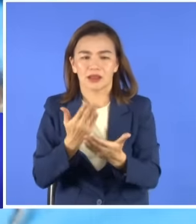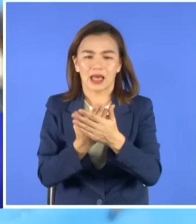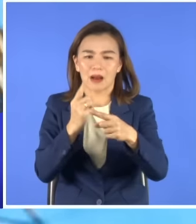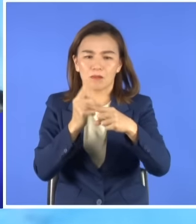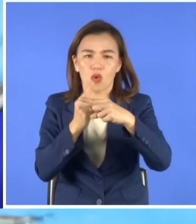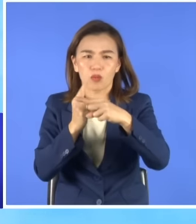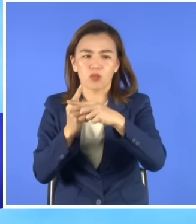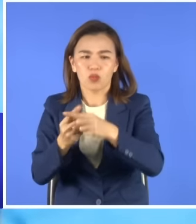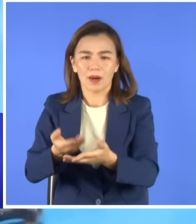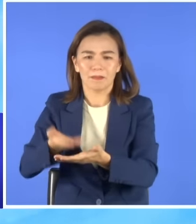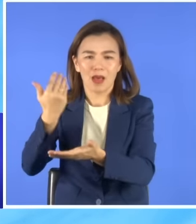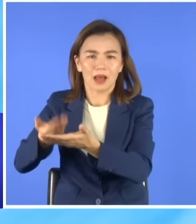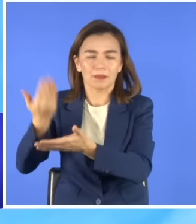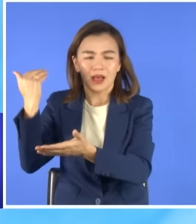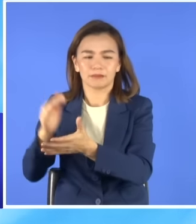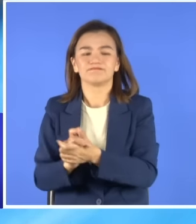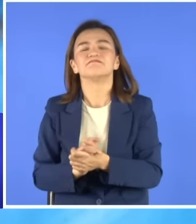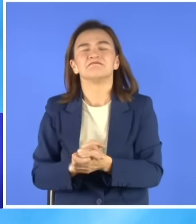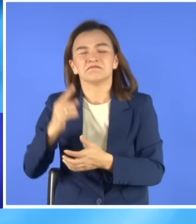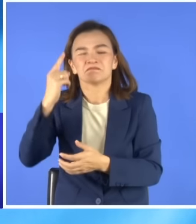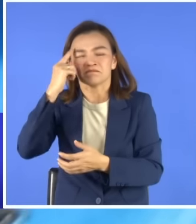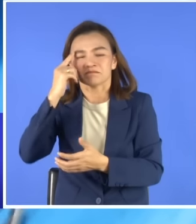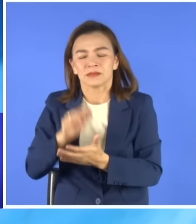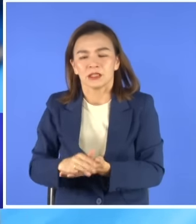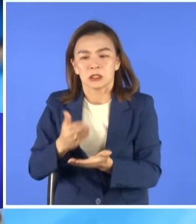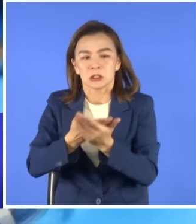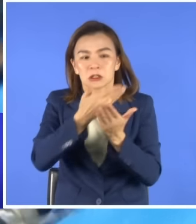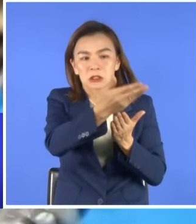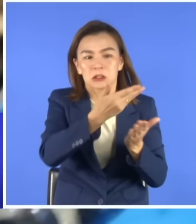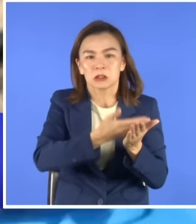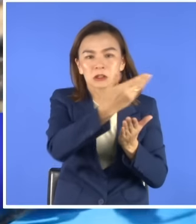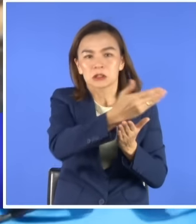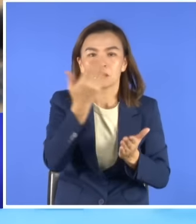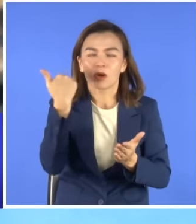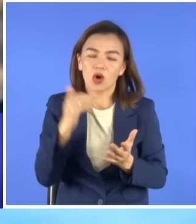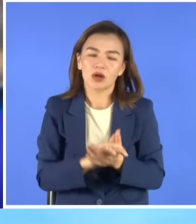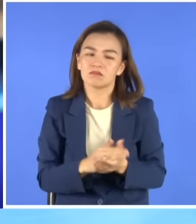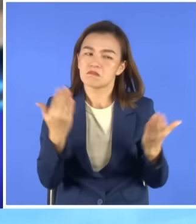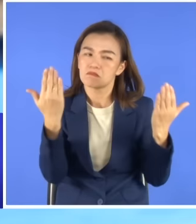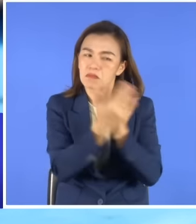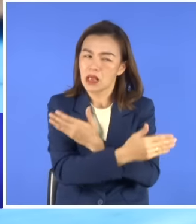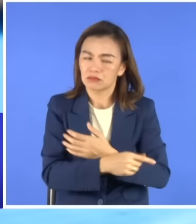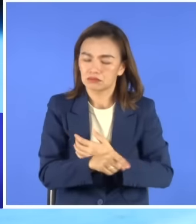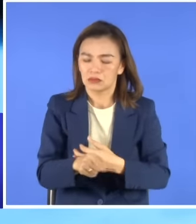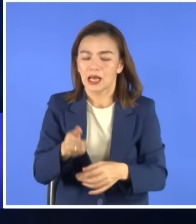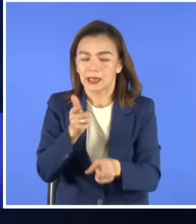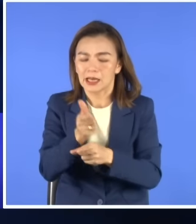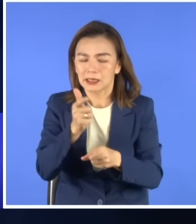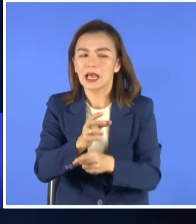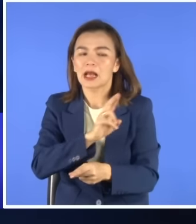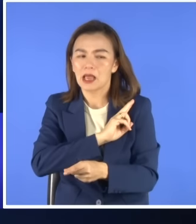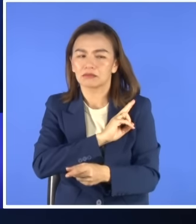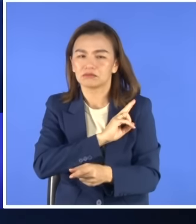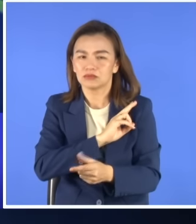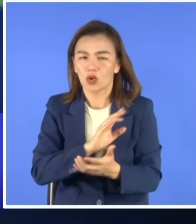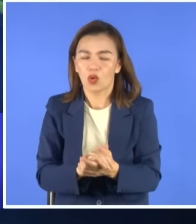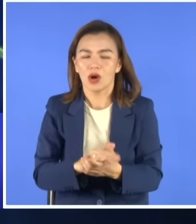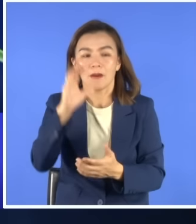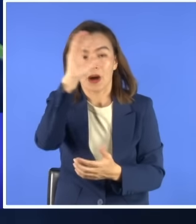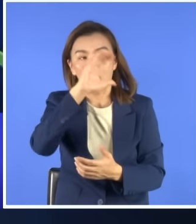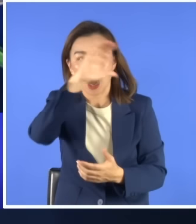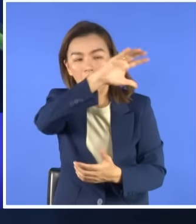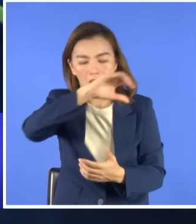เอาไงดีจากการซื้อมาเป็นการเลี้ยงดีกว่าเออเนี่ยเกิดบันเดียเอ่อเกิดไอเดียบรรเจิดแล้วไปหาแมงดานาเนี่ย